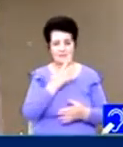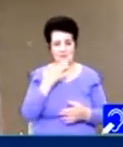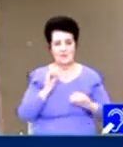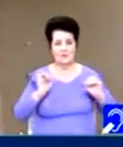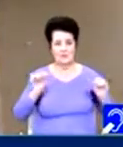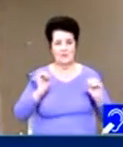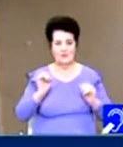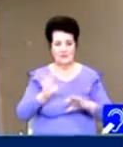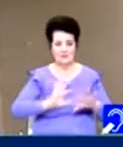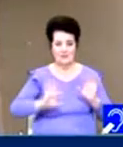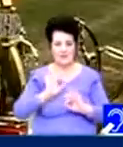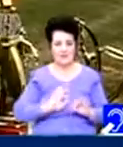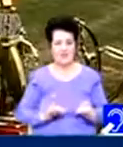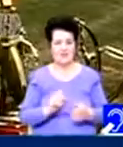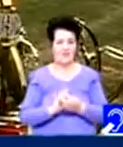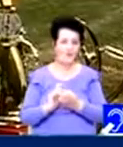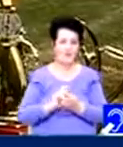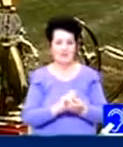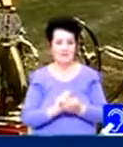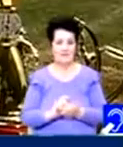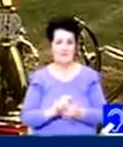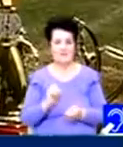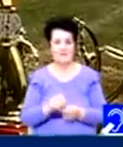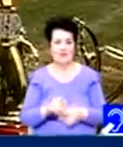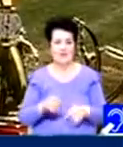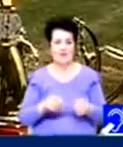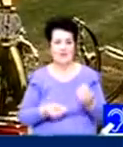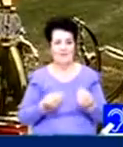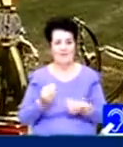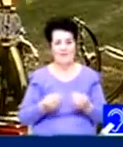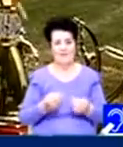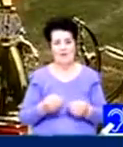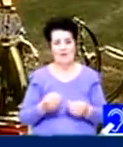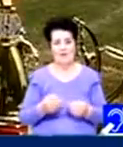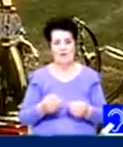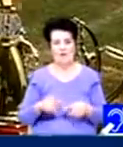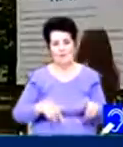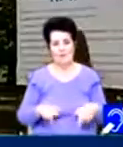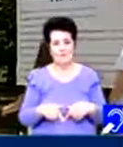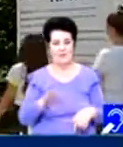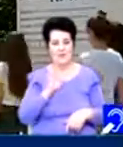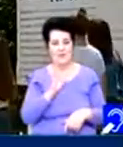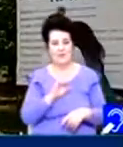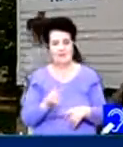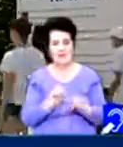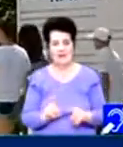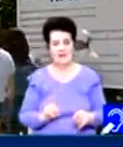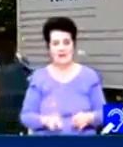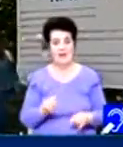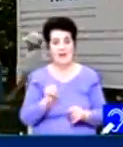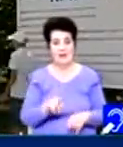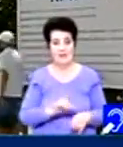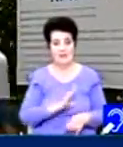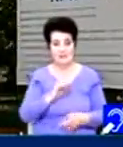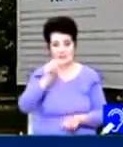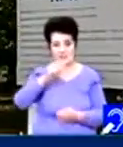în selecționat, avem și la trântă, și la fotbal, fetele mai ales. Până acum, zona de odihnă era lăsată în paragină și